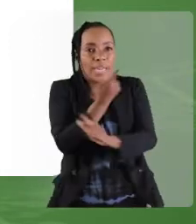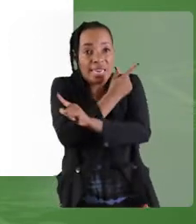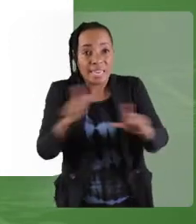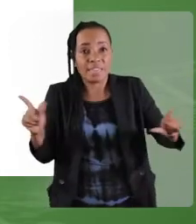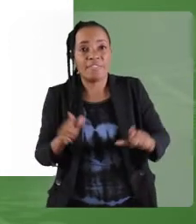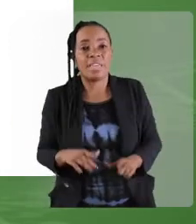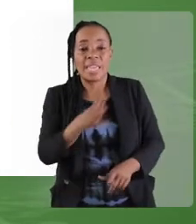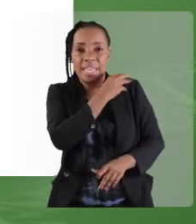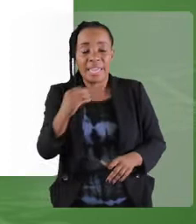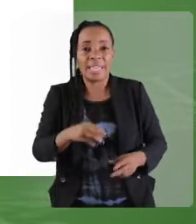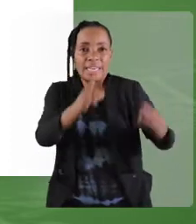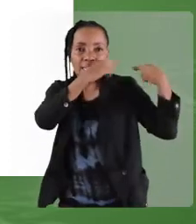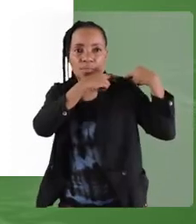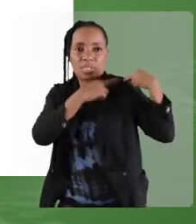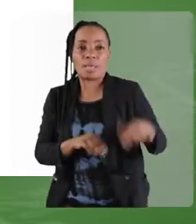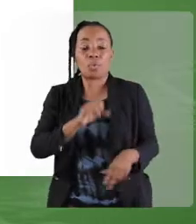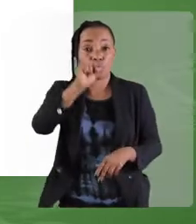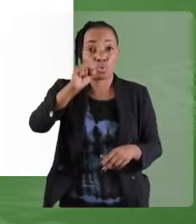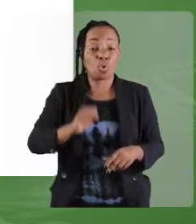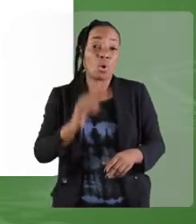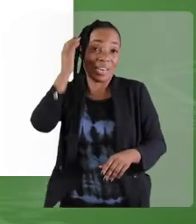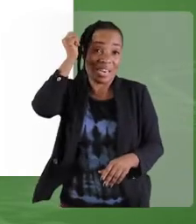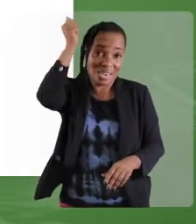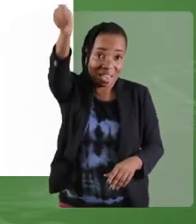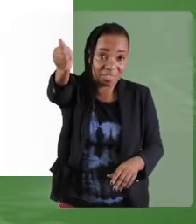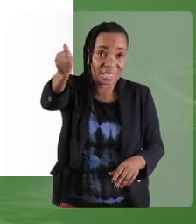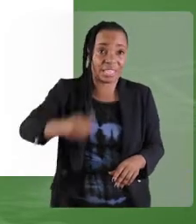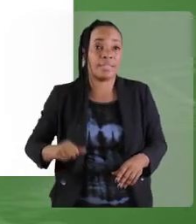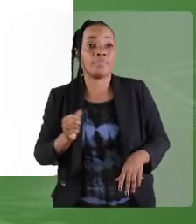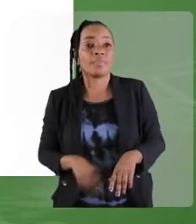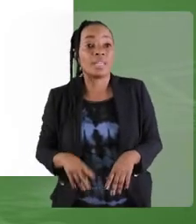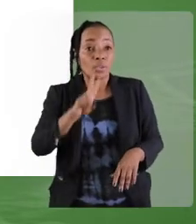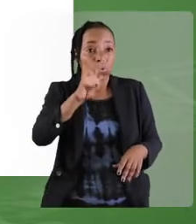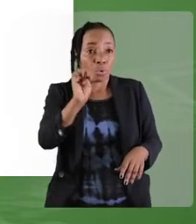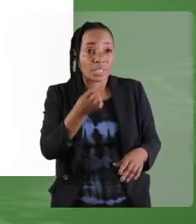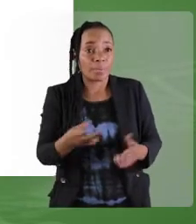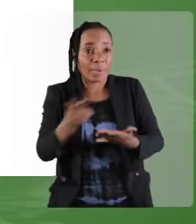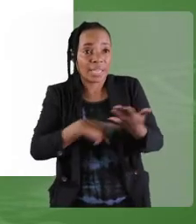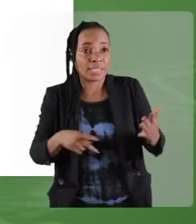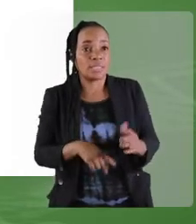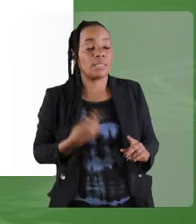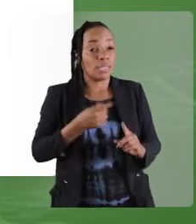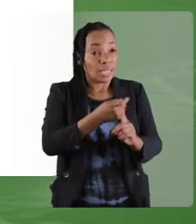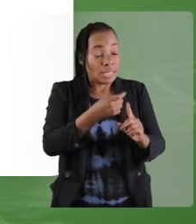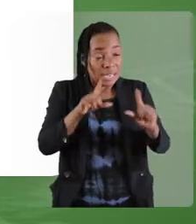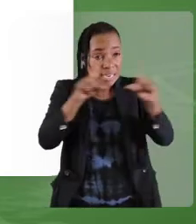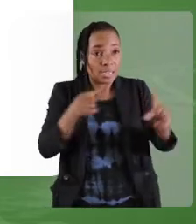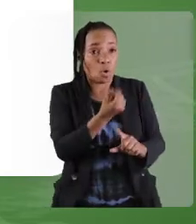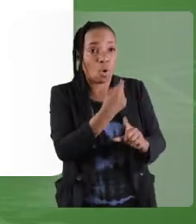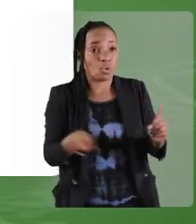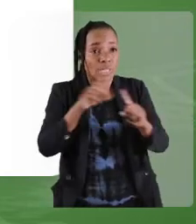Le second mouvement, de la ligne 11 à la ligne 18, de or en réalité à il n'y a